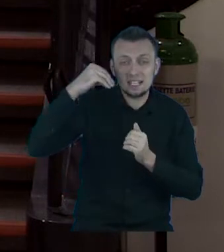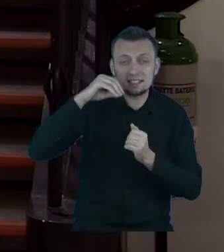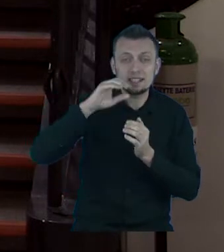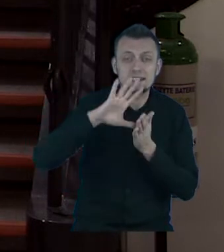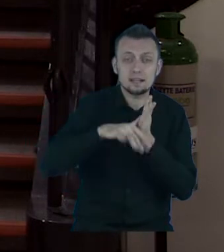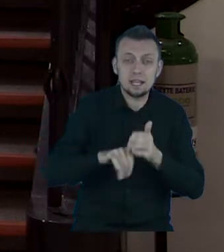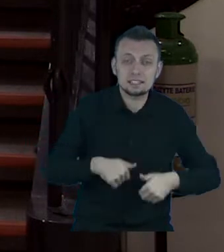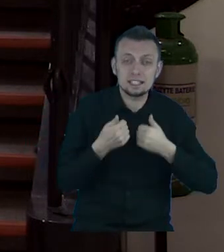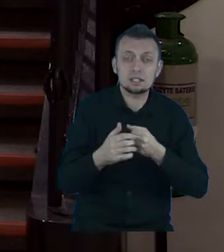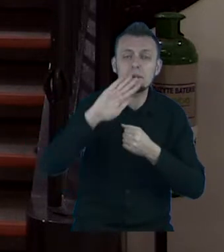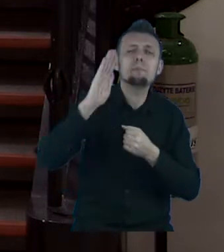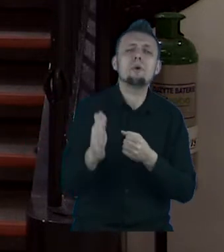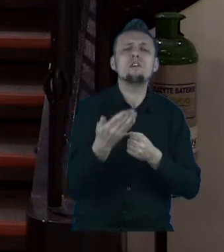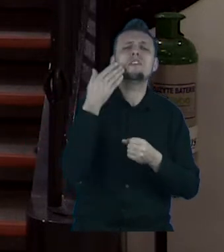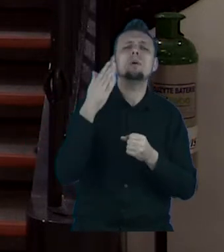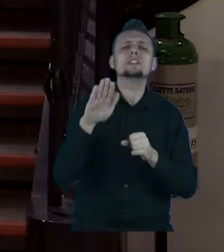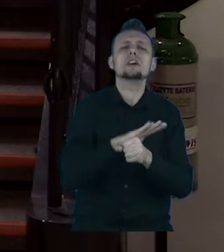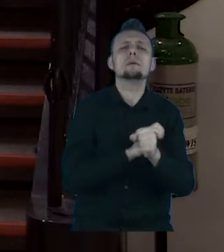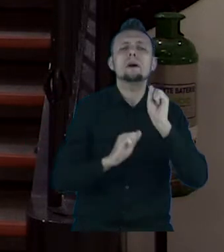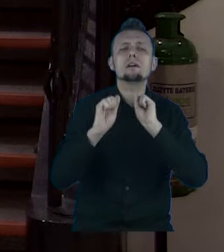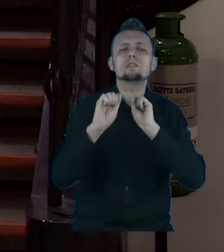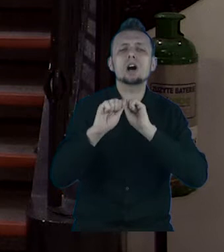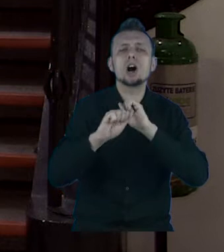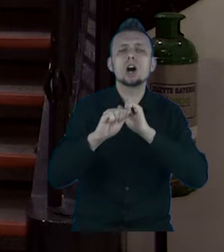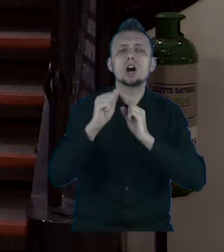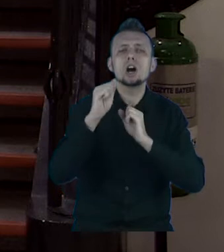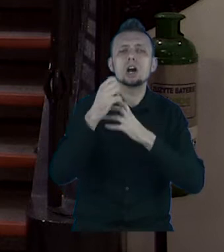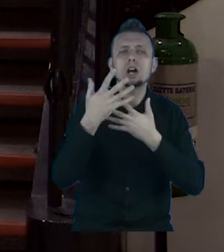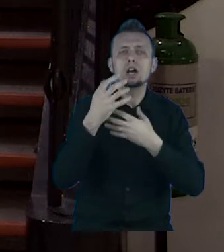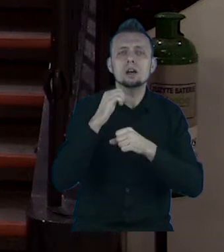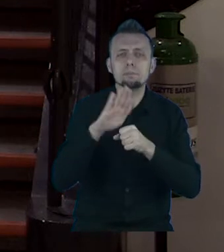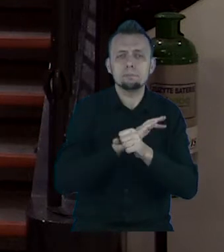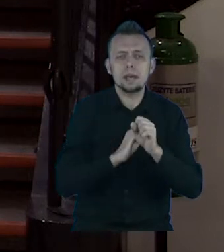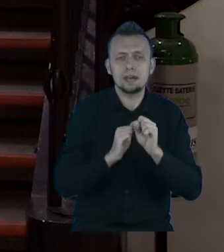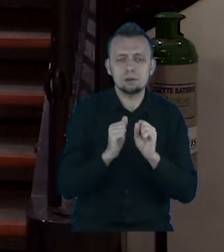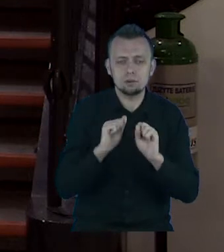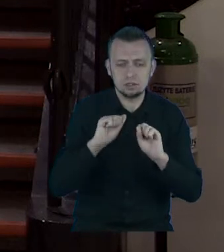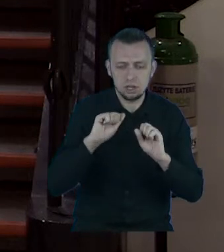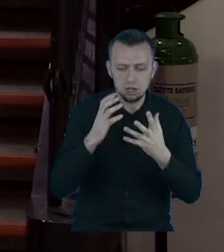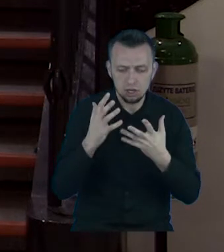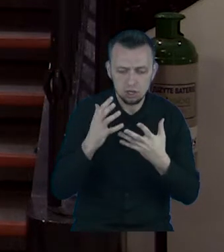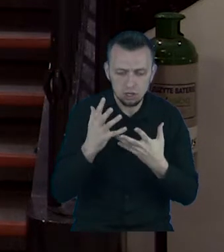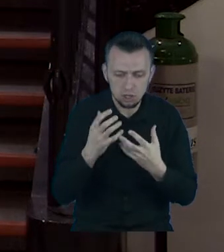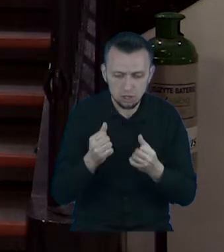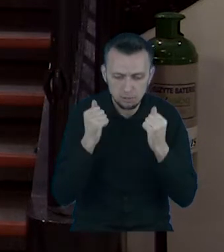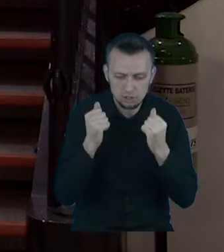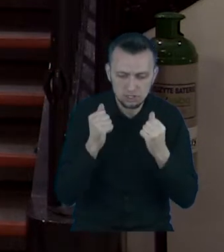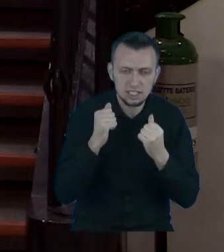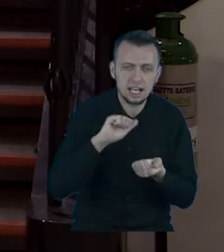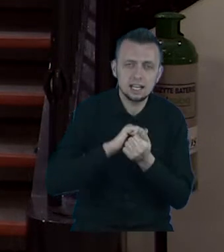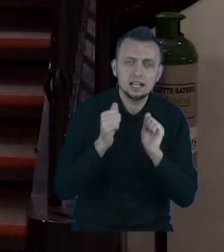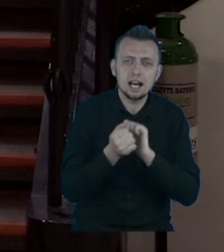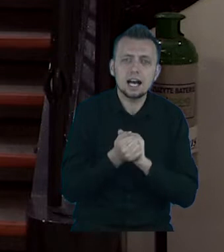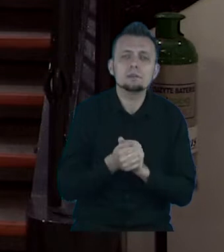odpowiedzialnej za przystosowanie na potrzeby osób niepełnosprawnych właśnie nowych